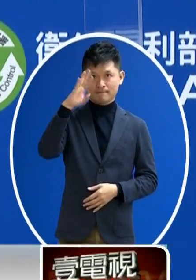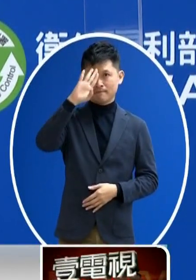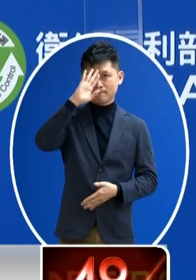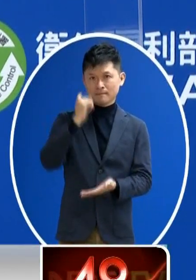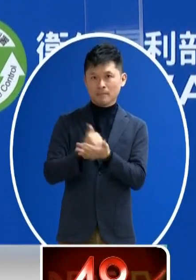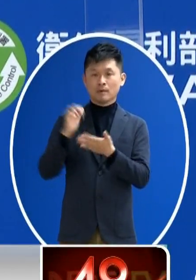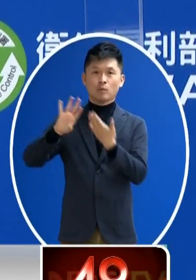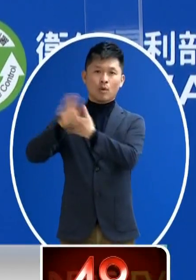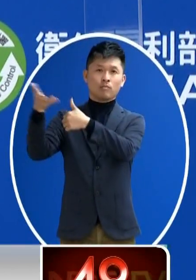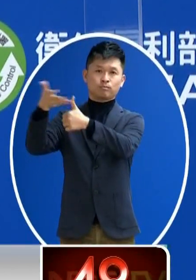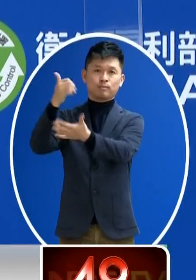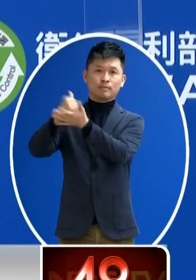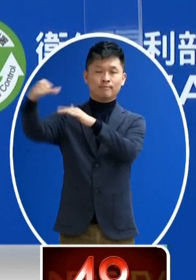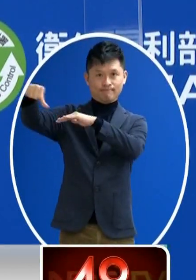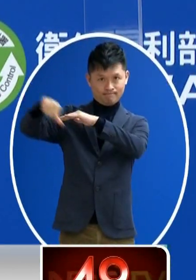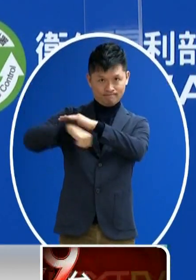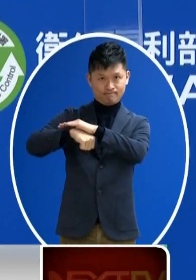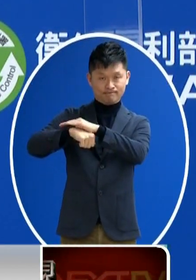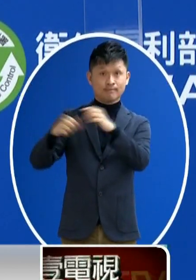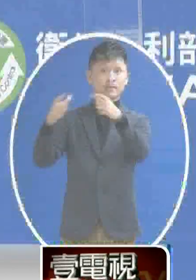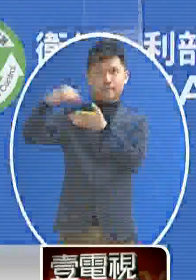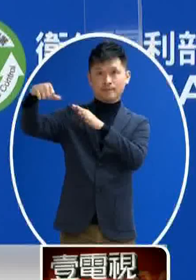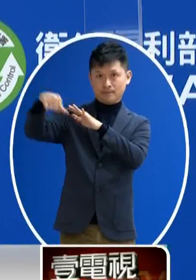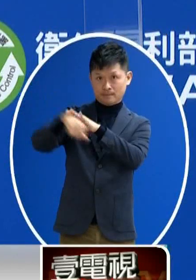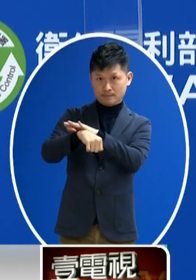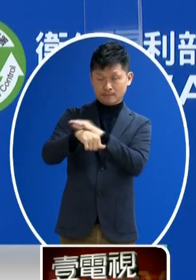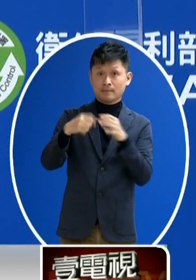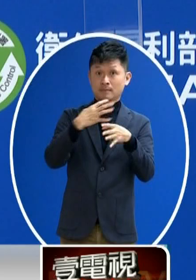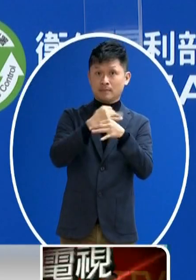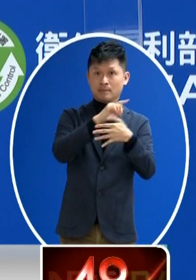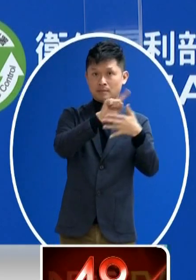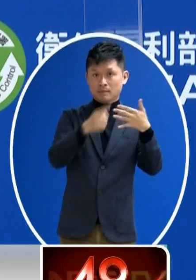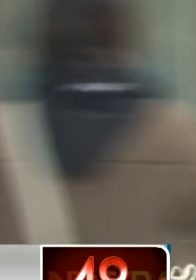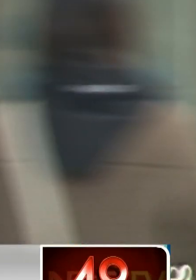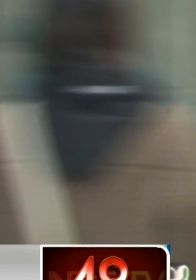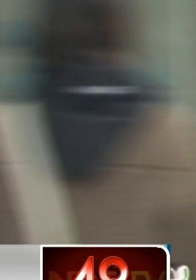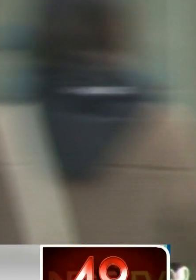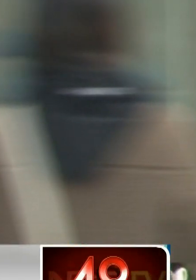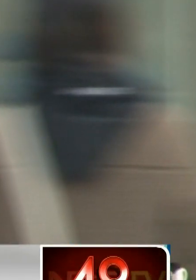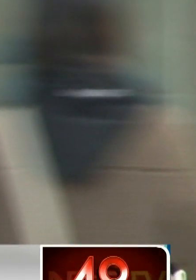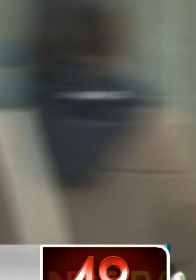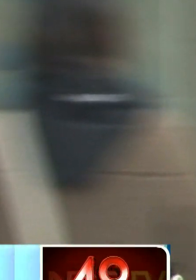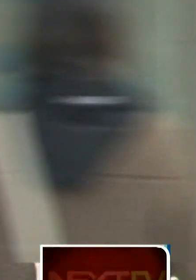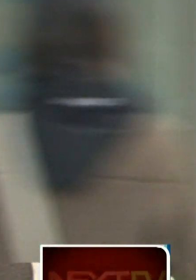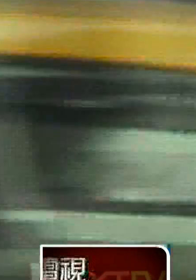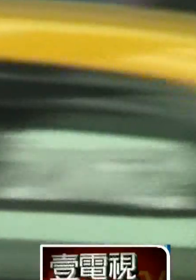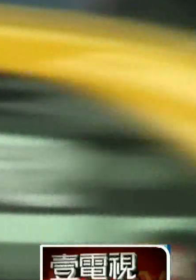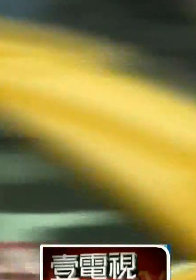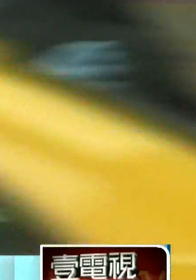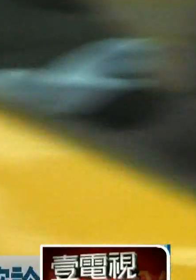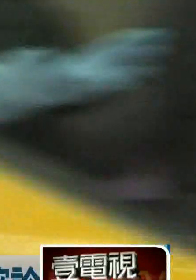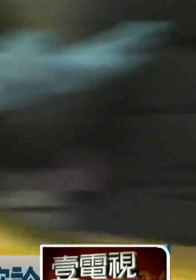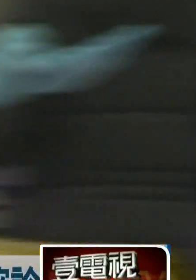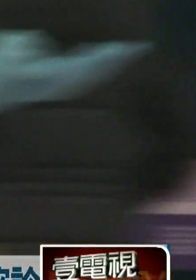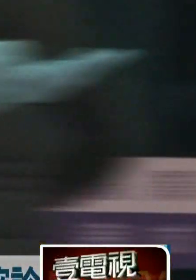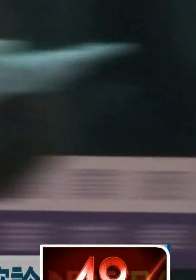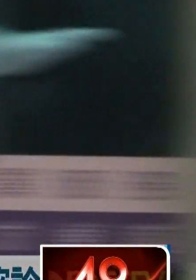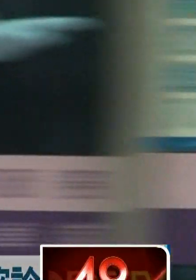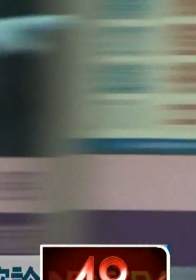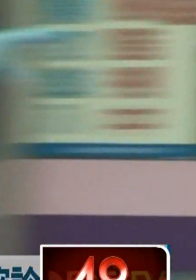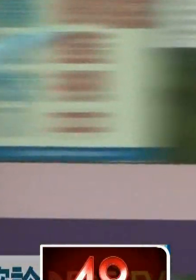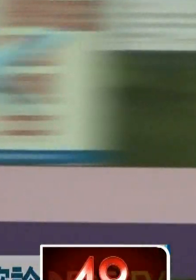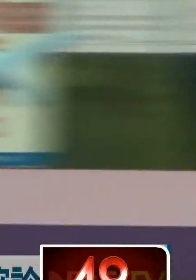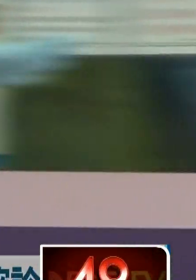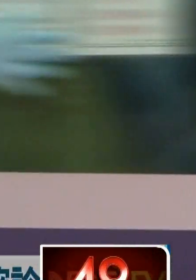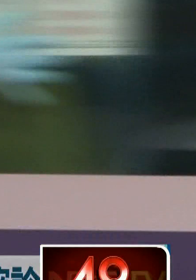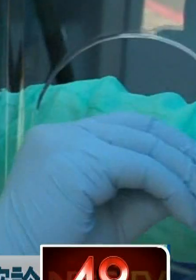境外移入的个案从日本入境，编号是913。 境外移入确诊个案在家医，这回可不单纯，个案